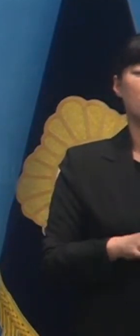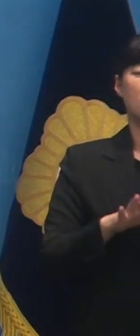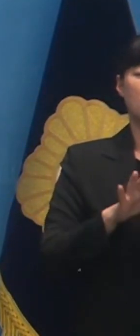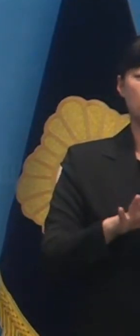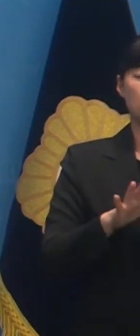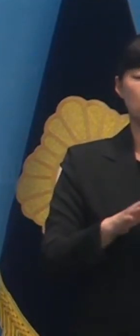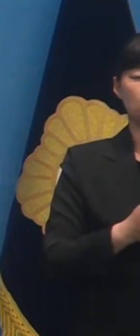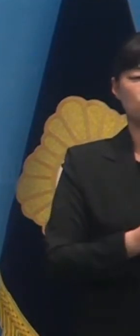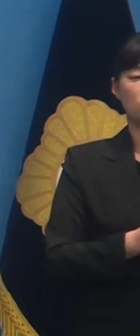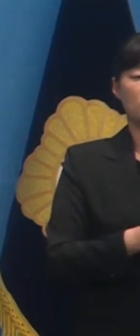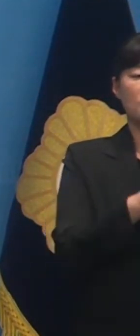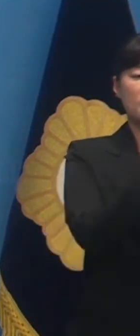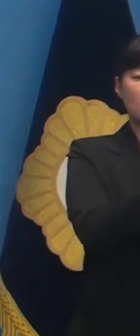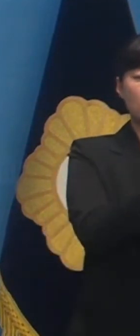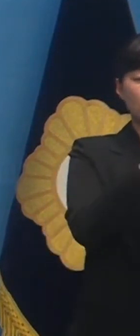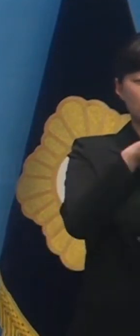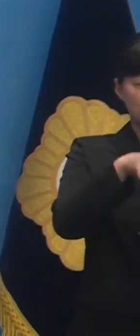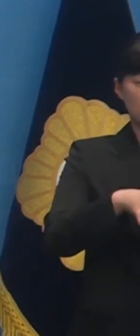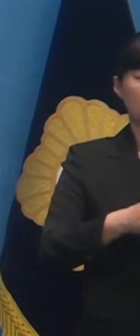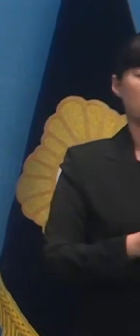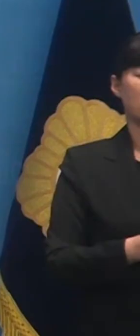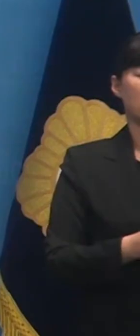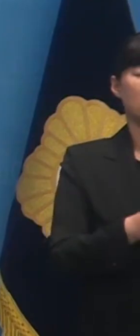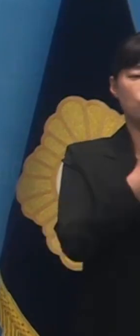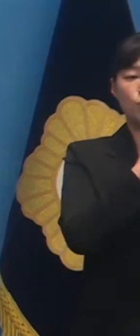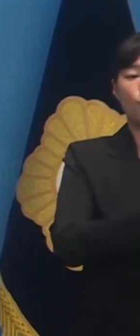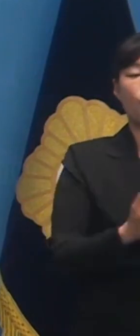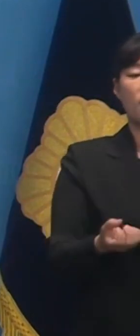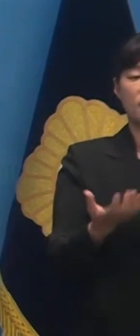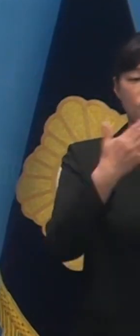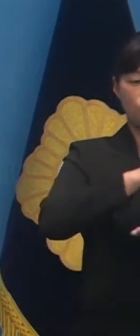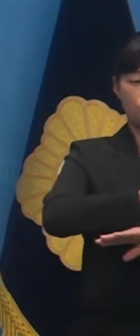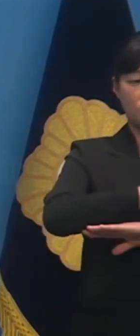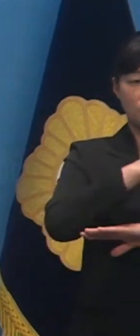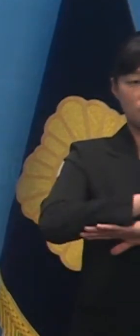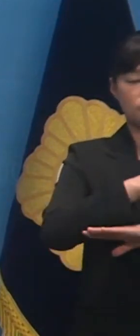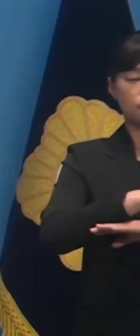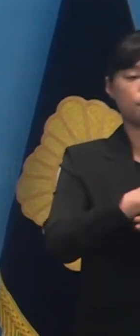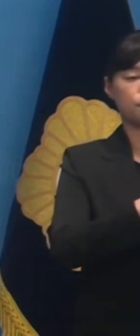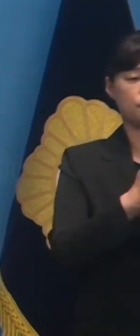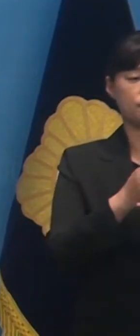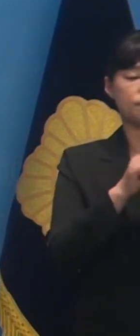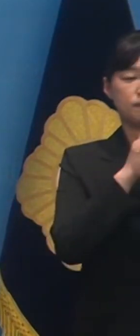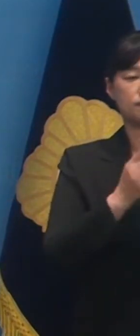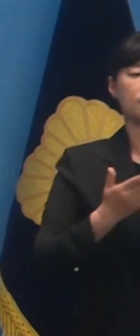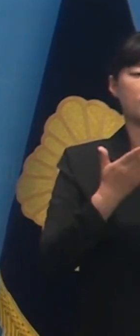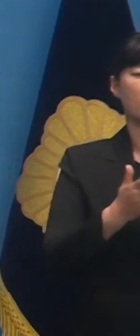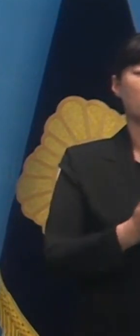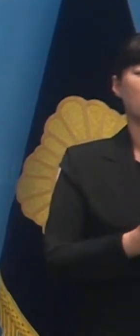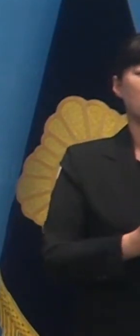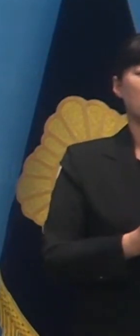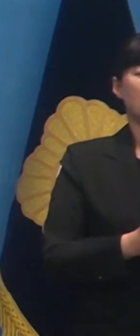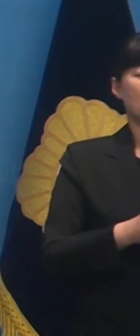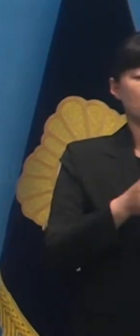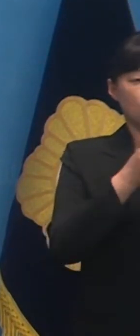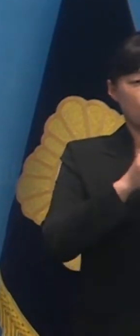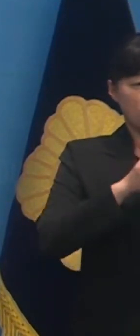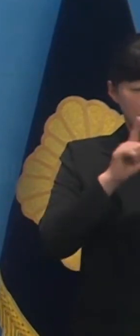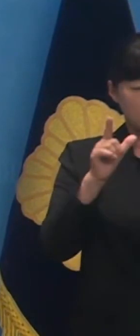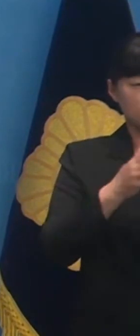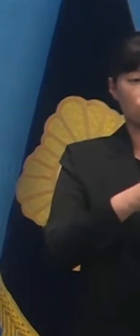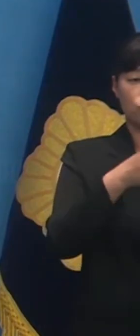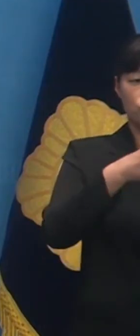이번 주 국회 사무처와 소속기관의 주요 행사와 발간물입니다. 수요일 11일 오후 2시